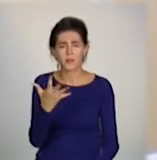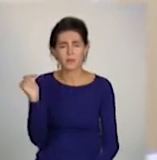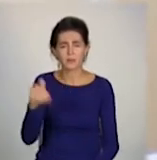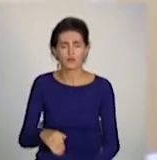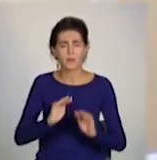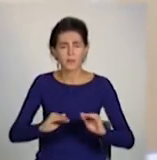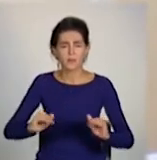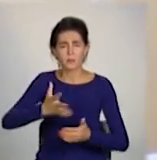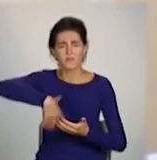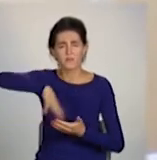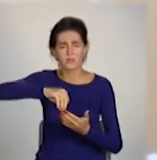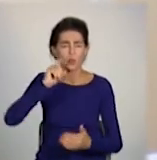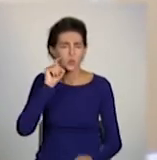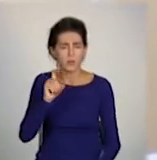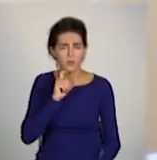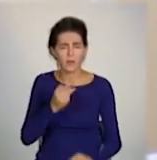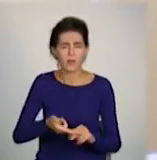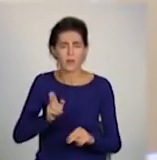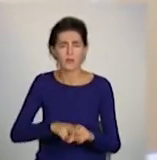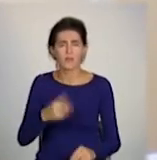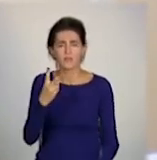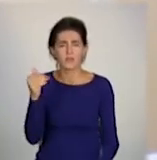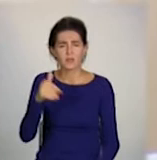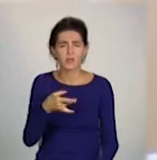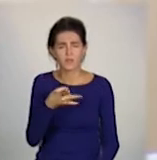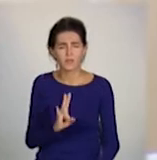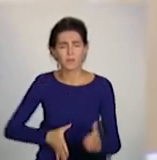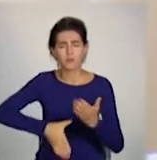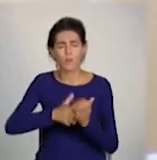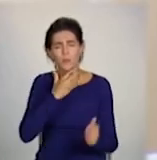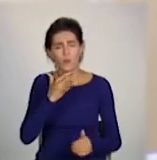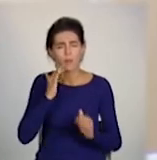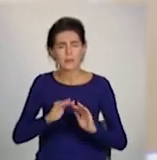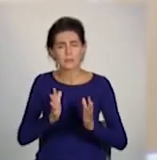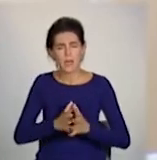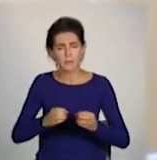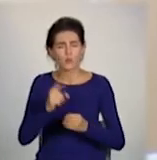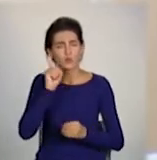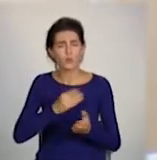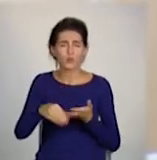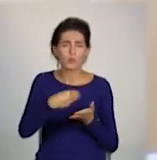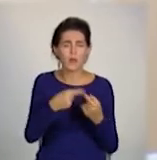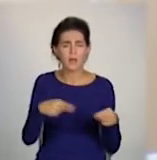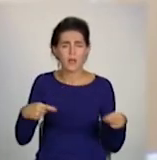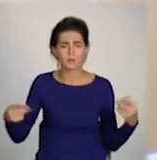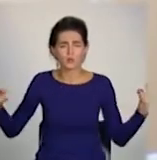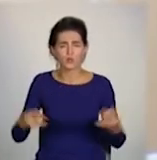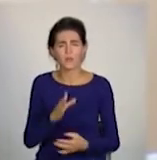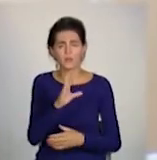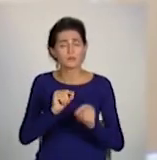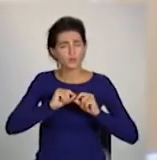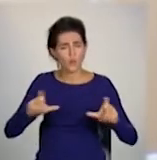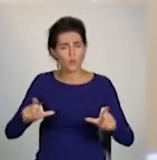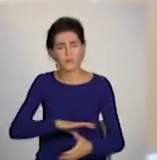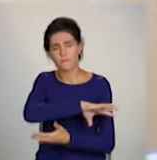дітей по всій країні. Ці 2 тисячі гривень допоможуть багатодітним сім'ям зібрати дітей до школи та купити необхідні речі.